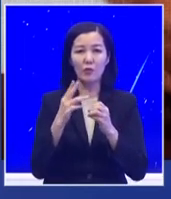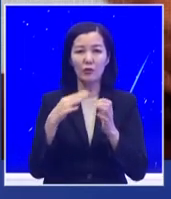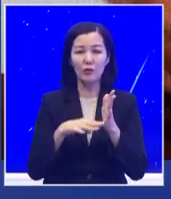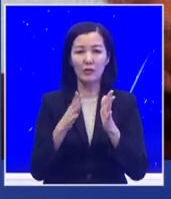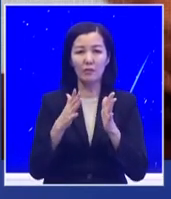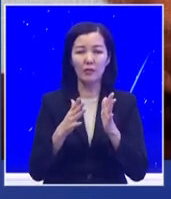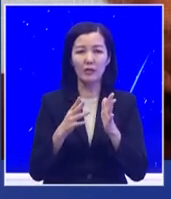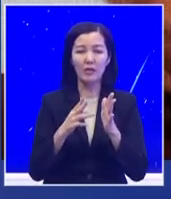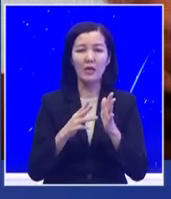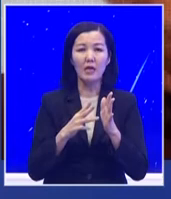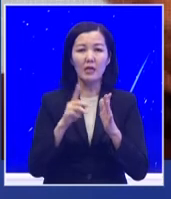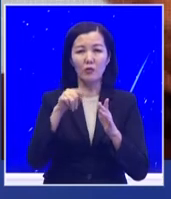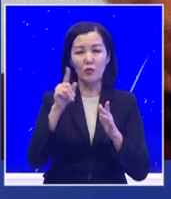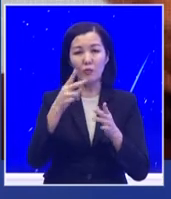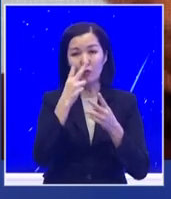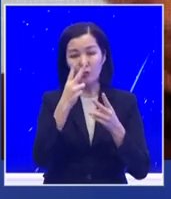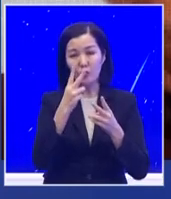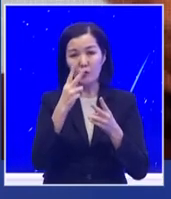8-728-32-215-95,